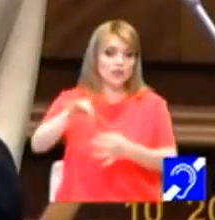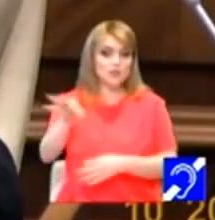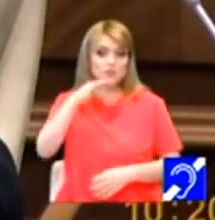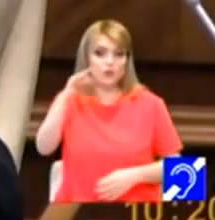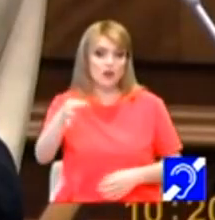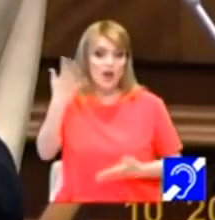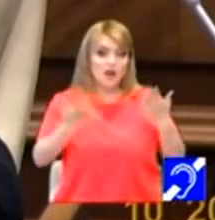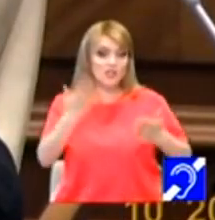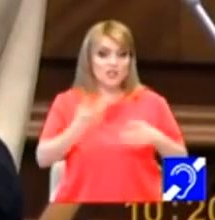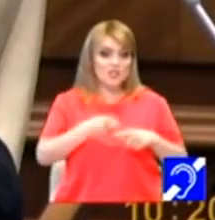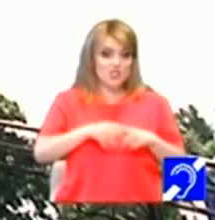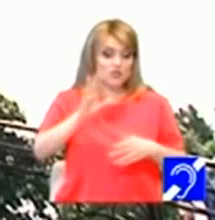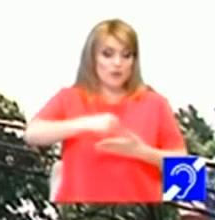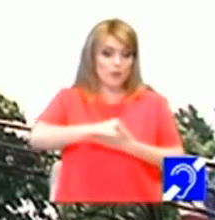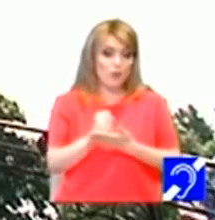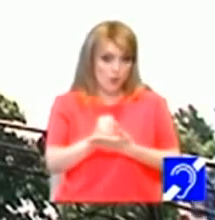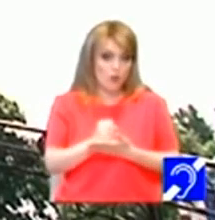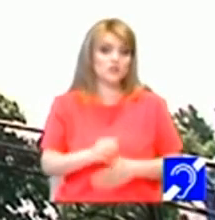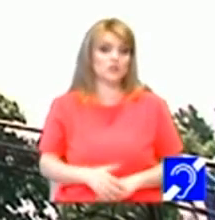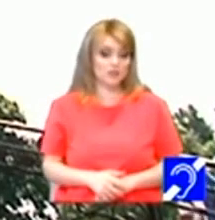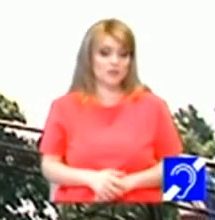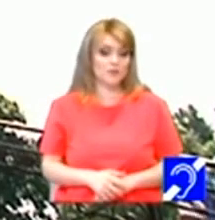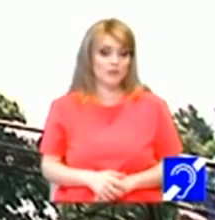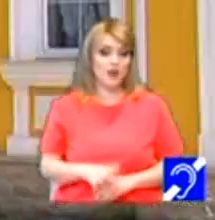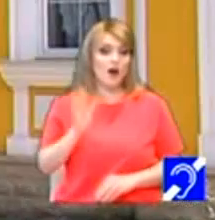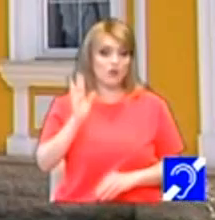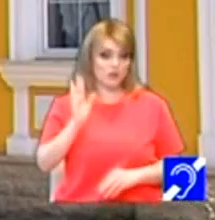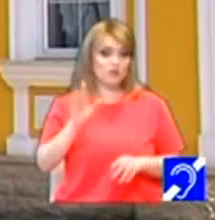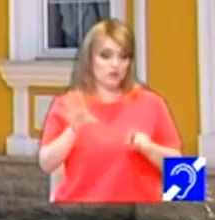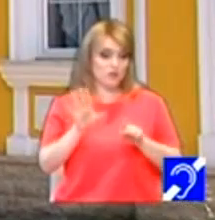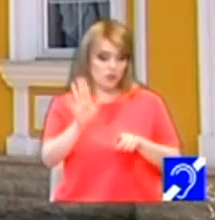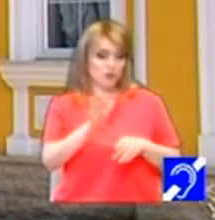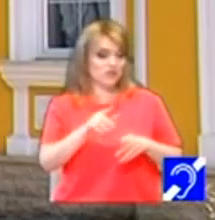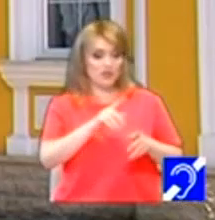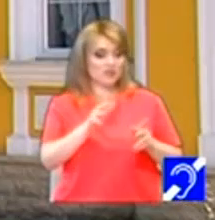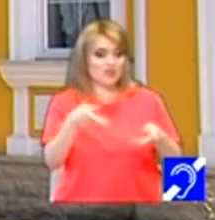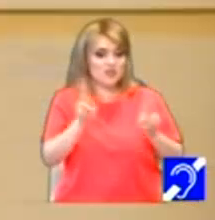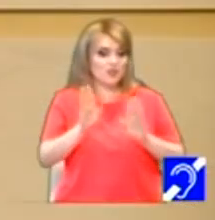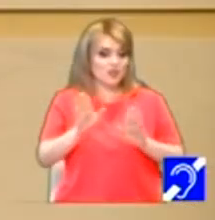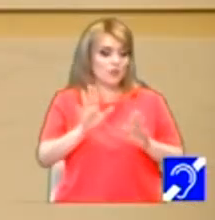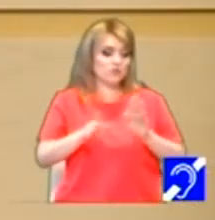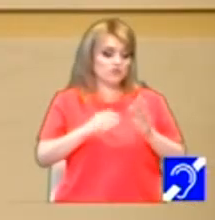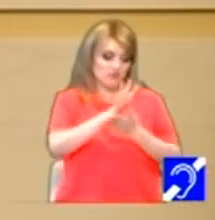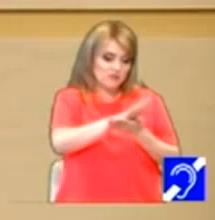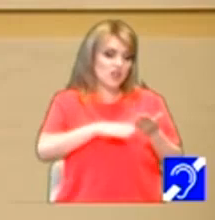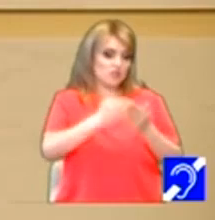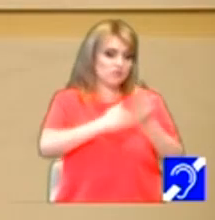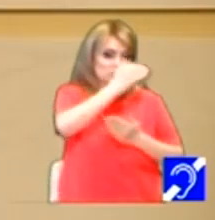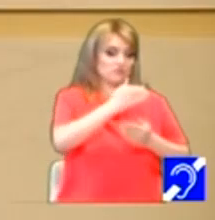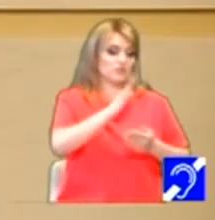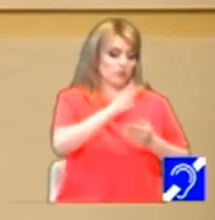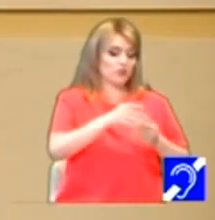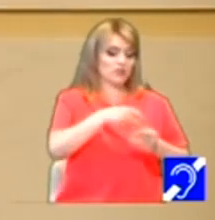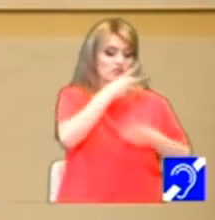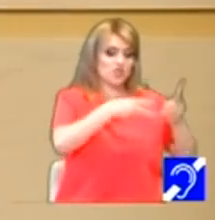menționând că dacă acesta va fi aprobat în redactarea actuală, va fi contestat la Curtea Constituțională. Este inadmisibil să